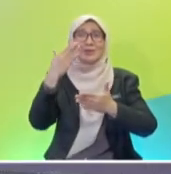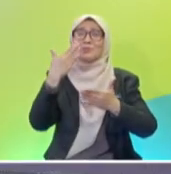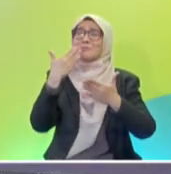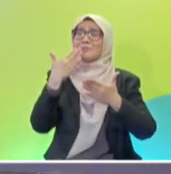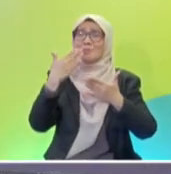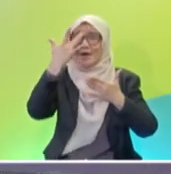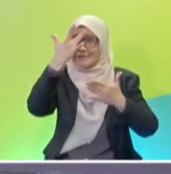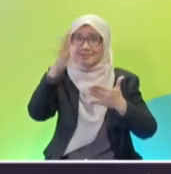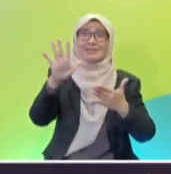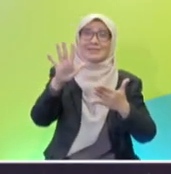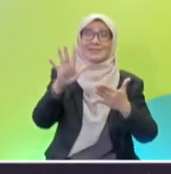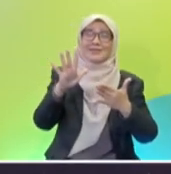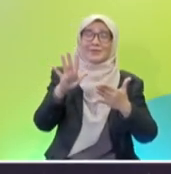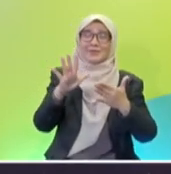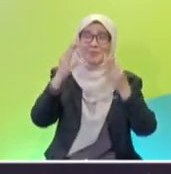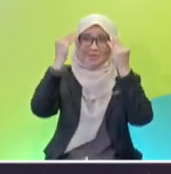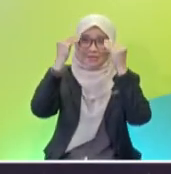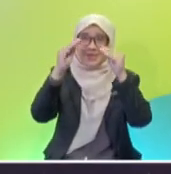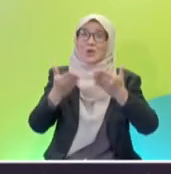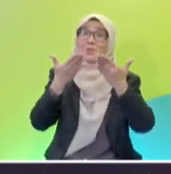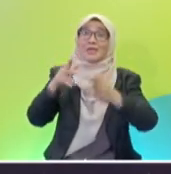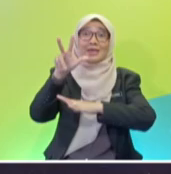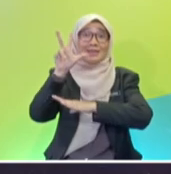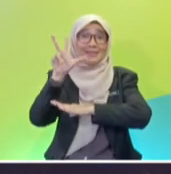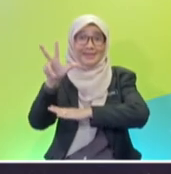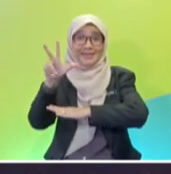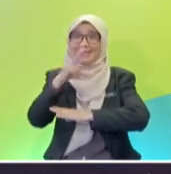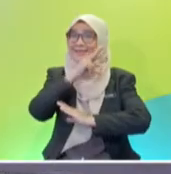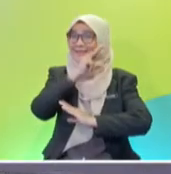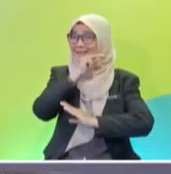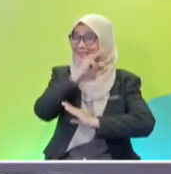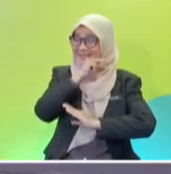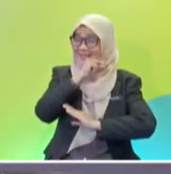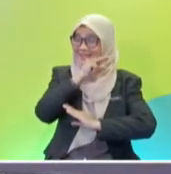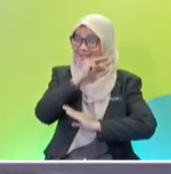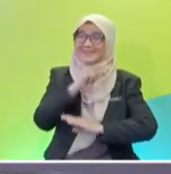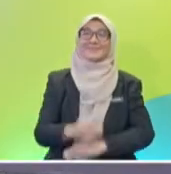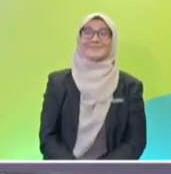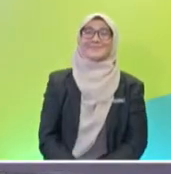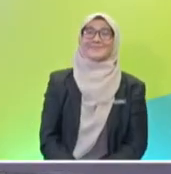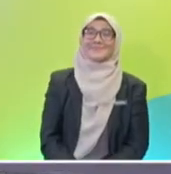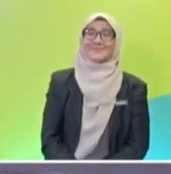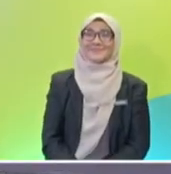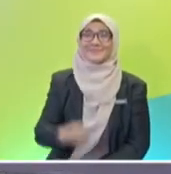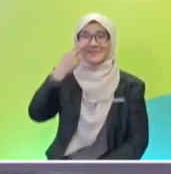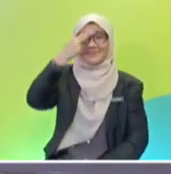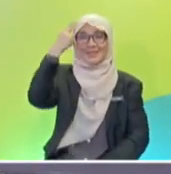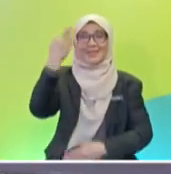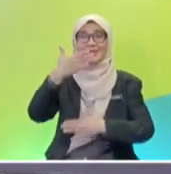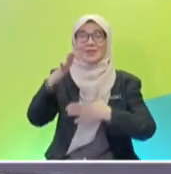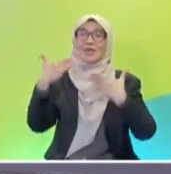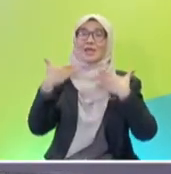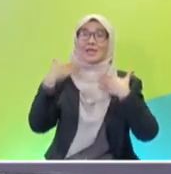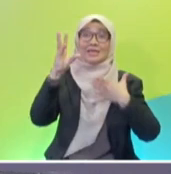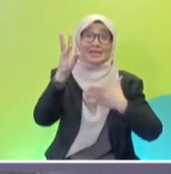yang boleh saya dapatkan cikgu? Okey. Cikgu bagi lagi tiga itik? Lagi tiga itik. Baiklah, sekarang saya sudah ada enam itik di sini. Pada